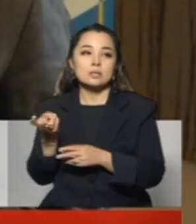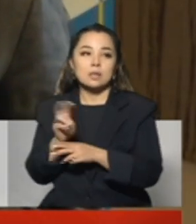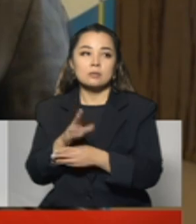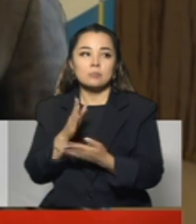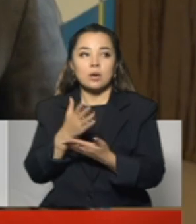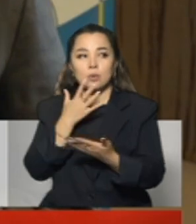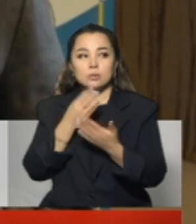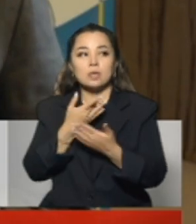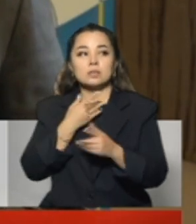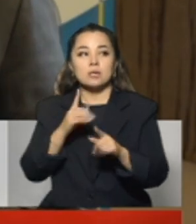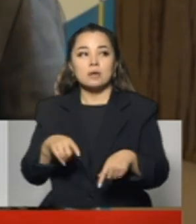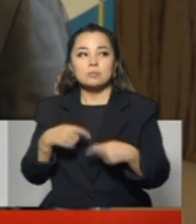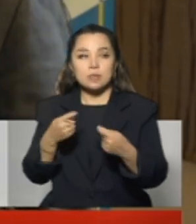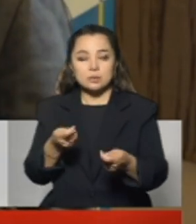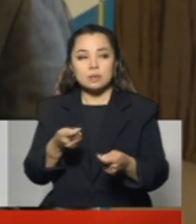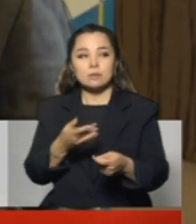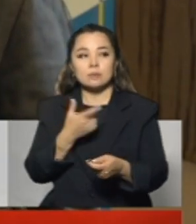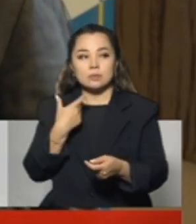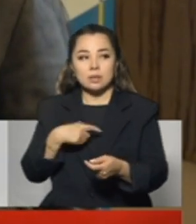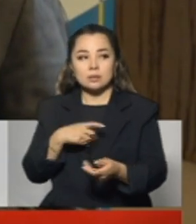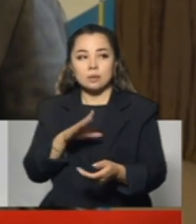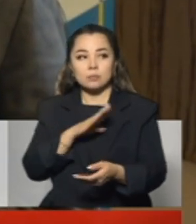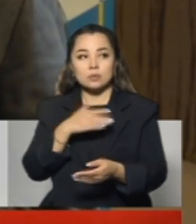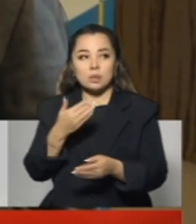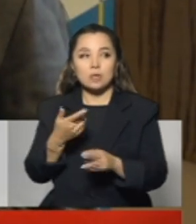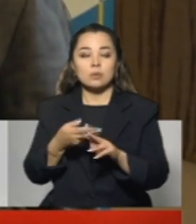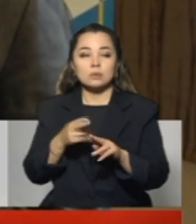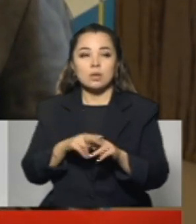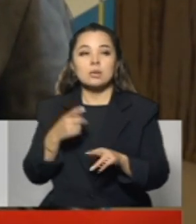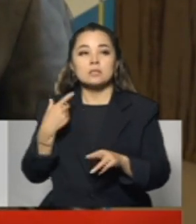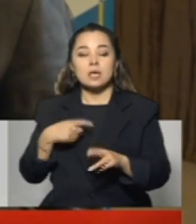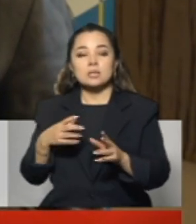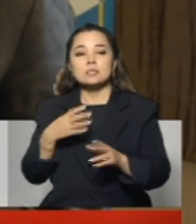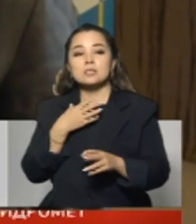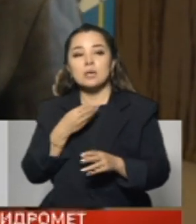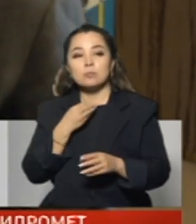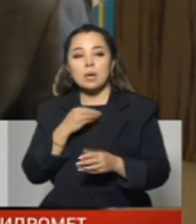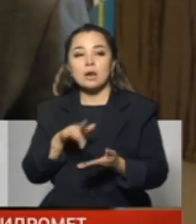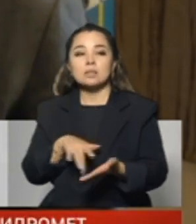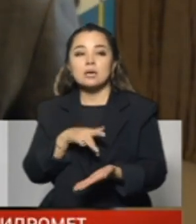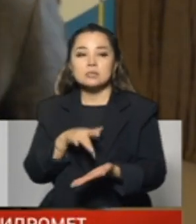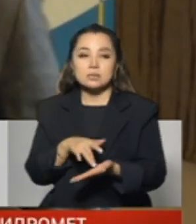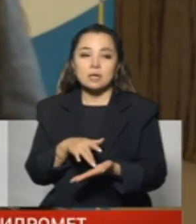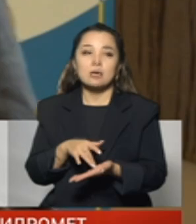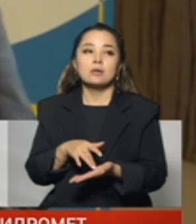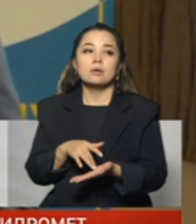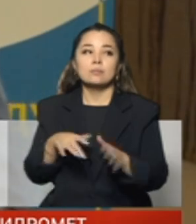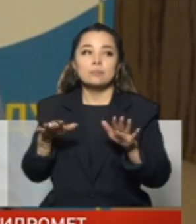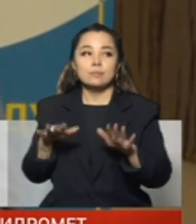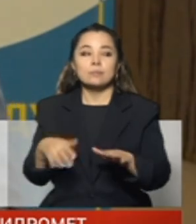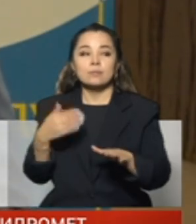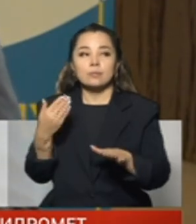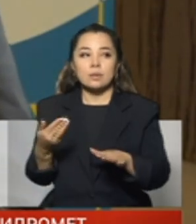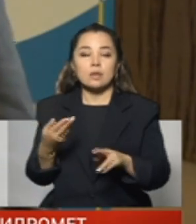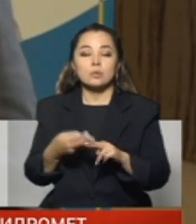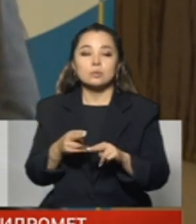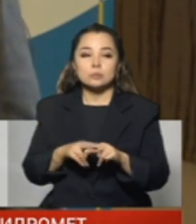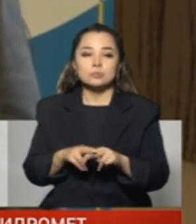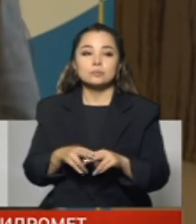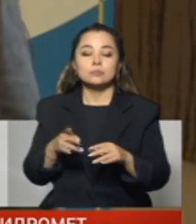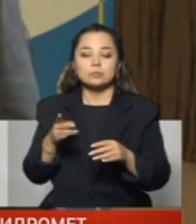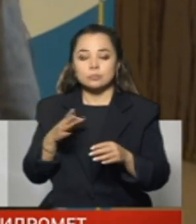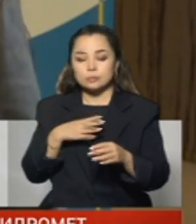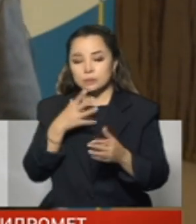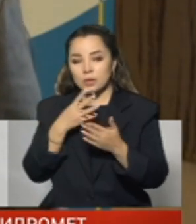Өз дауысымызды жаңа бердік. Өзім жалпы Семей өңірінің қайнар ауылы бар, сол жақтың